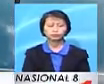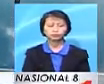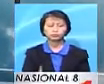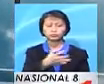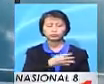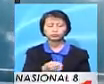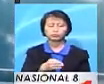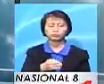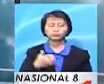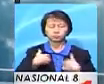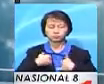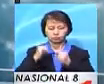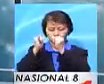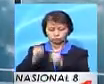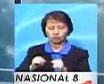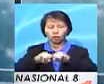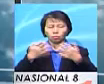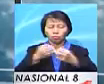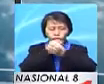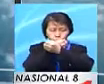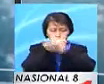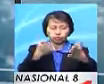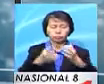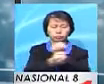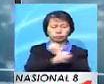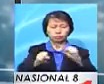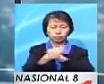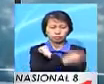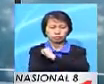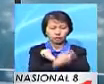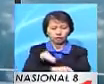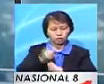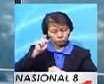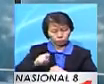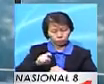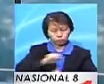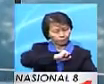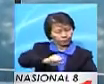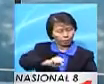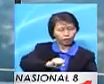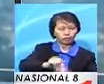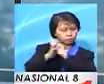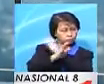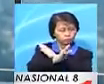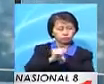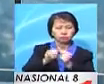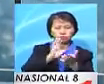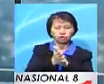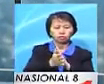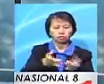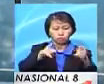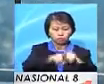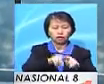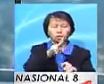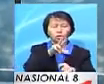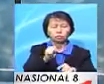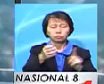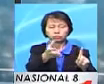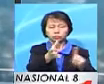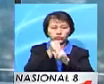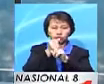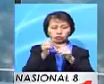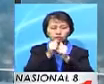Dalam hal itu, kewujudan individu yang membocorkan maklumat keselamatan negara harus dibanteras kerana ia juga menjadi punca berlakunya kes penculikan